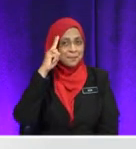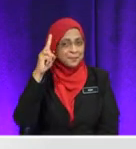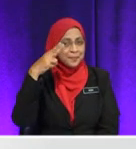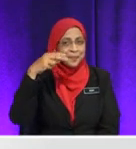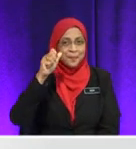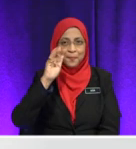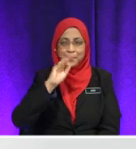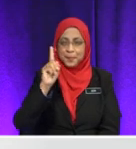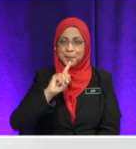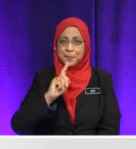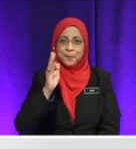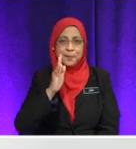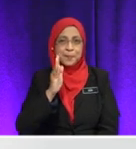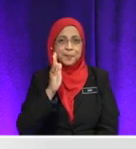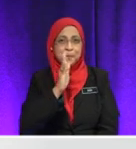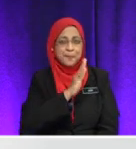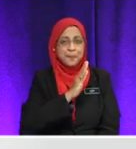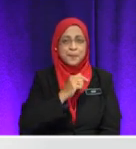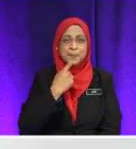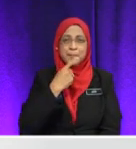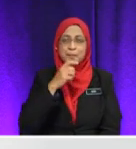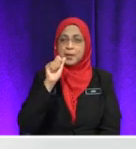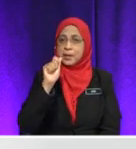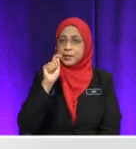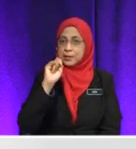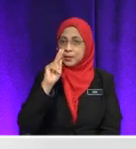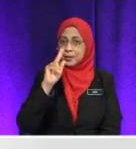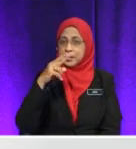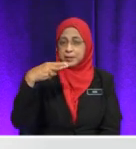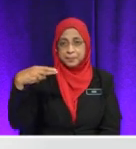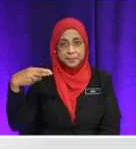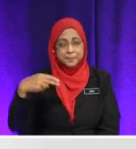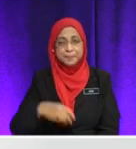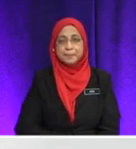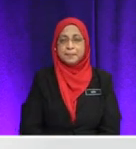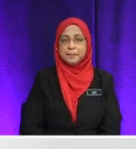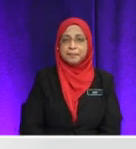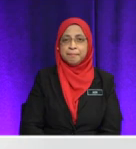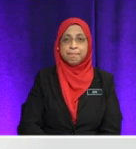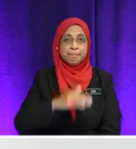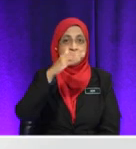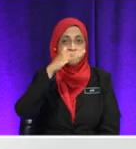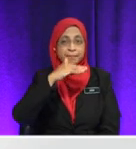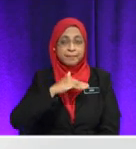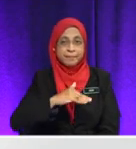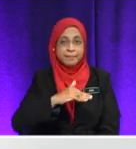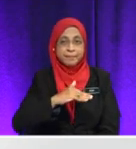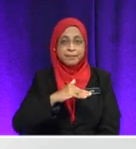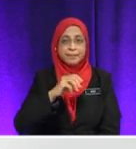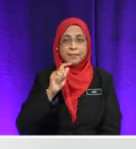dan di sebelah kiri Hafiz Atika Hai Atika dan di bawah Atika itu